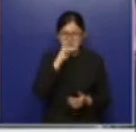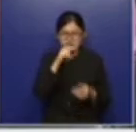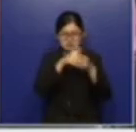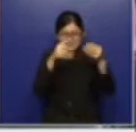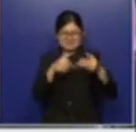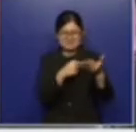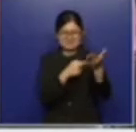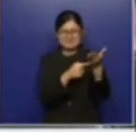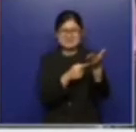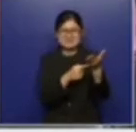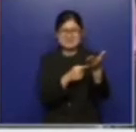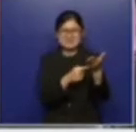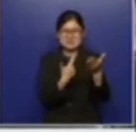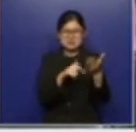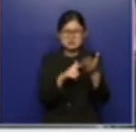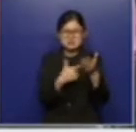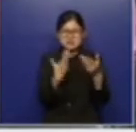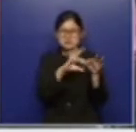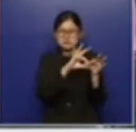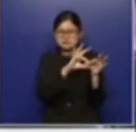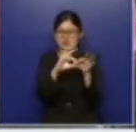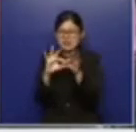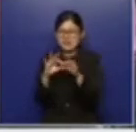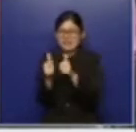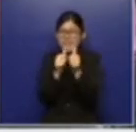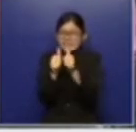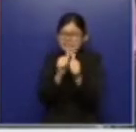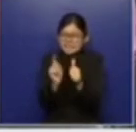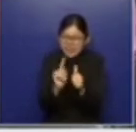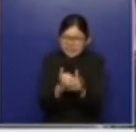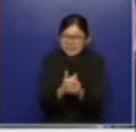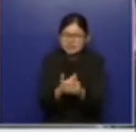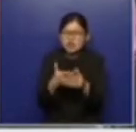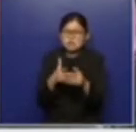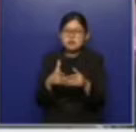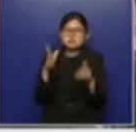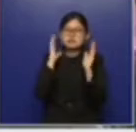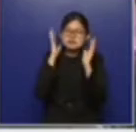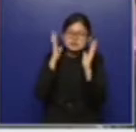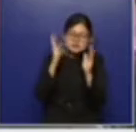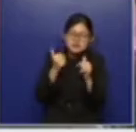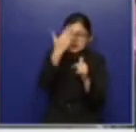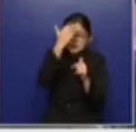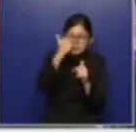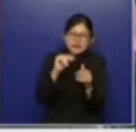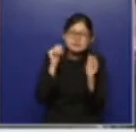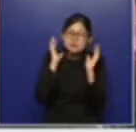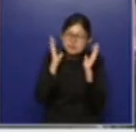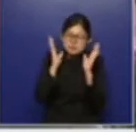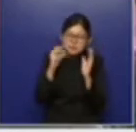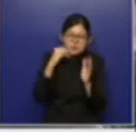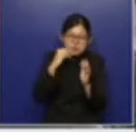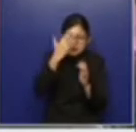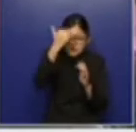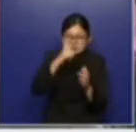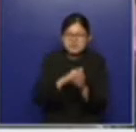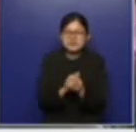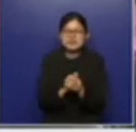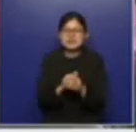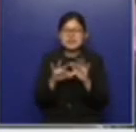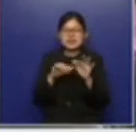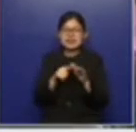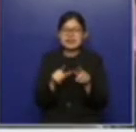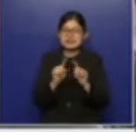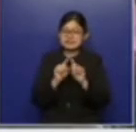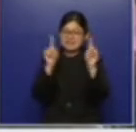แบบผูกขาดอยู่แล้วอ่ะมีใครจะไปแข่งกับท่านท่านจะไปโฆษณาอะไรนักหนาสร้างภาพลักษณ์อะไรนักหนาท่านไม่ได้ขายกะปิน้ำปลา